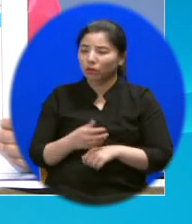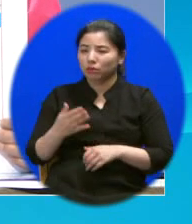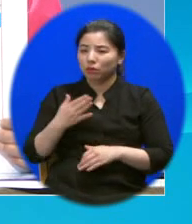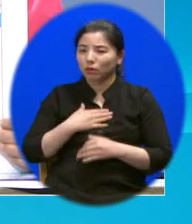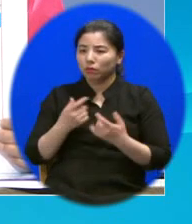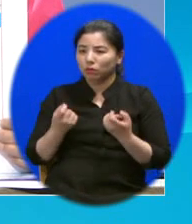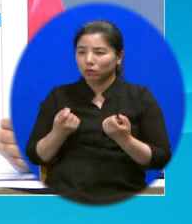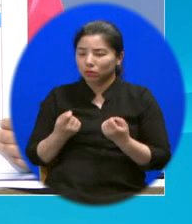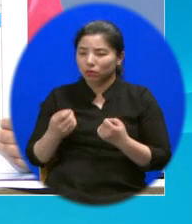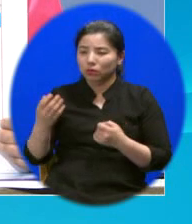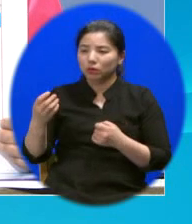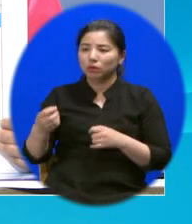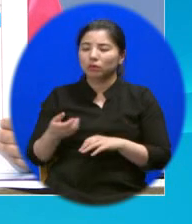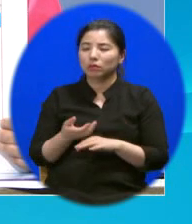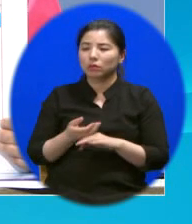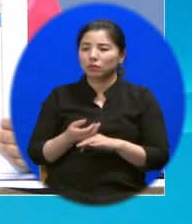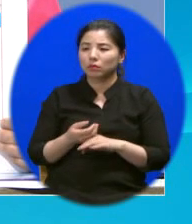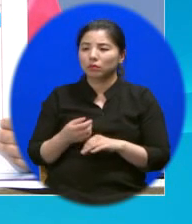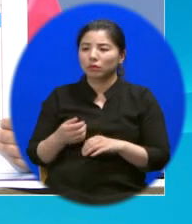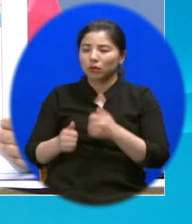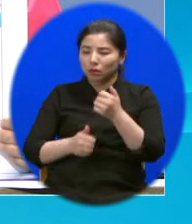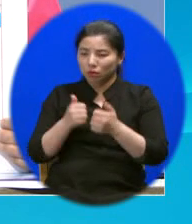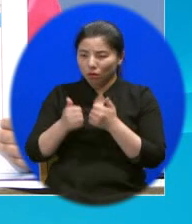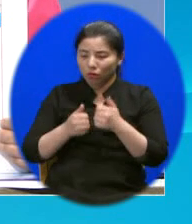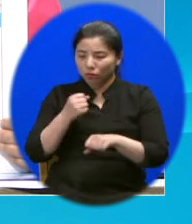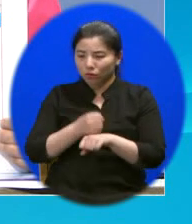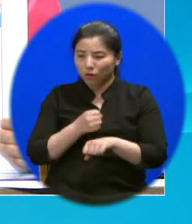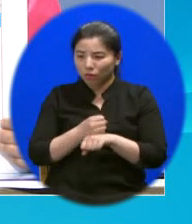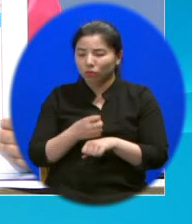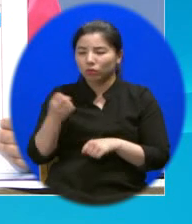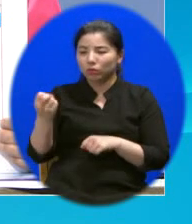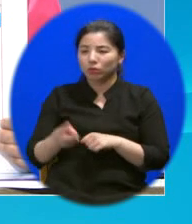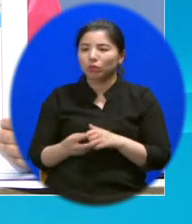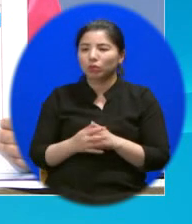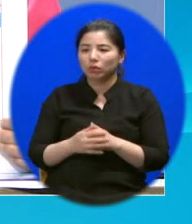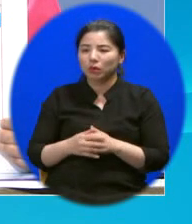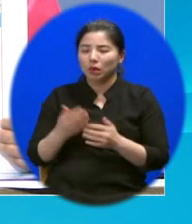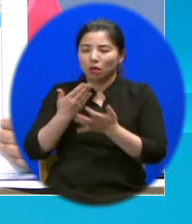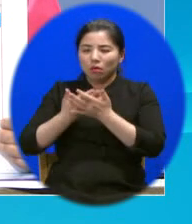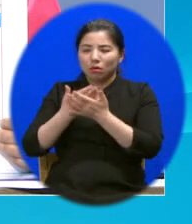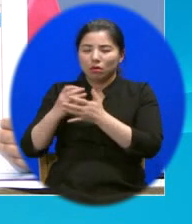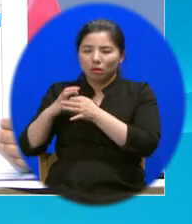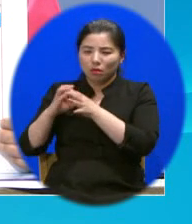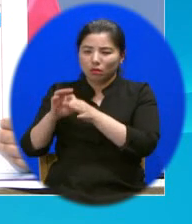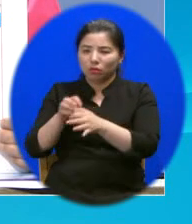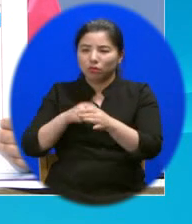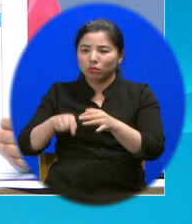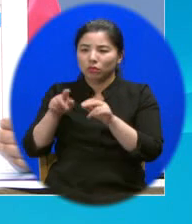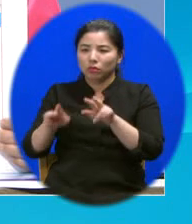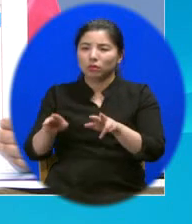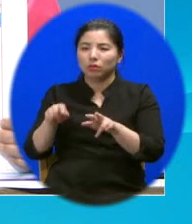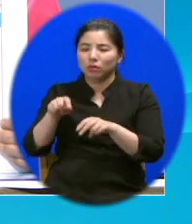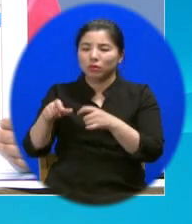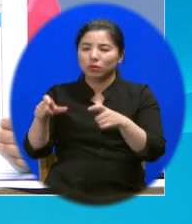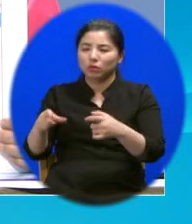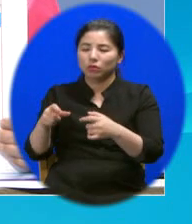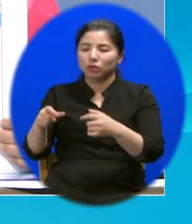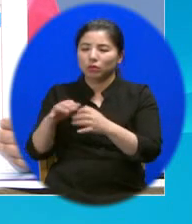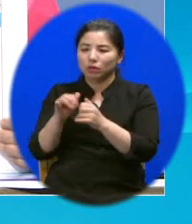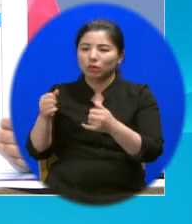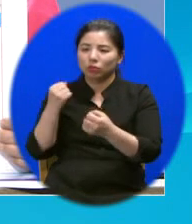제 상대방과 같이 경선을 하면서 어 아주 그 긴장된 연속 쏘게 그분은 여 이 지역 사람임에도 불구하고